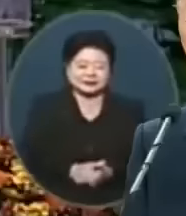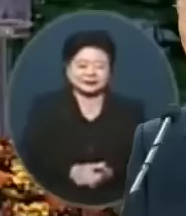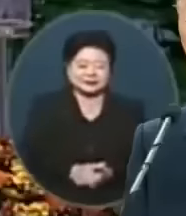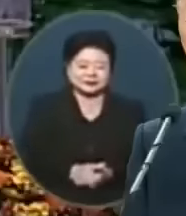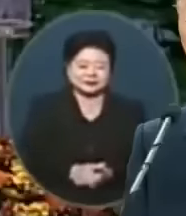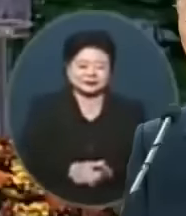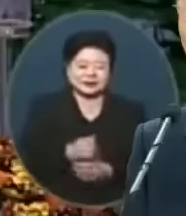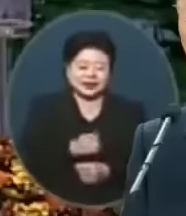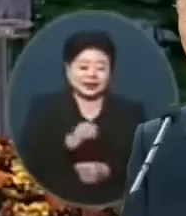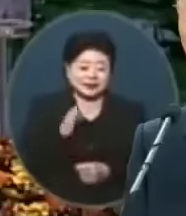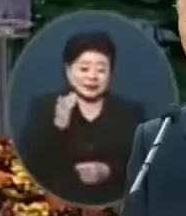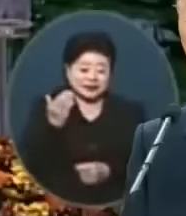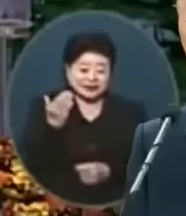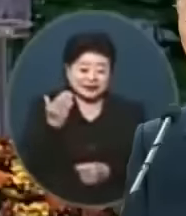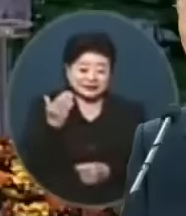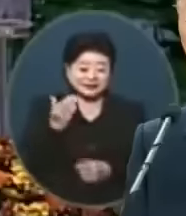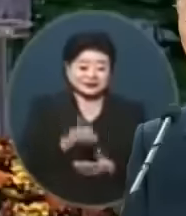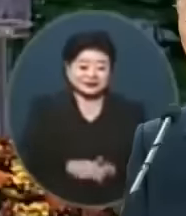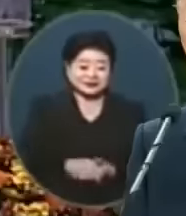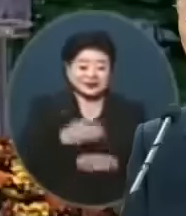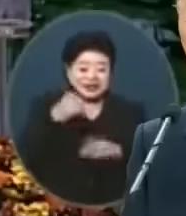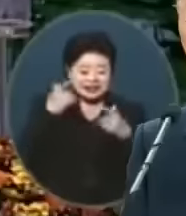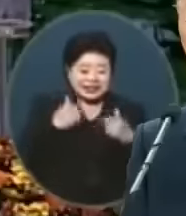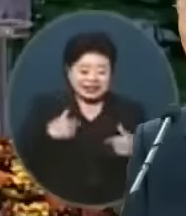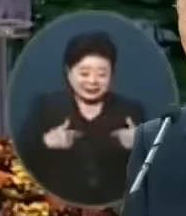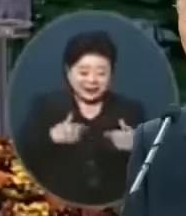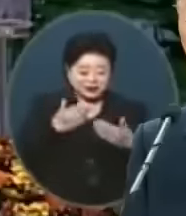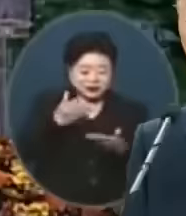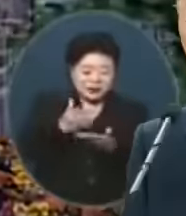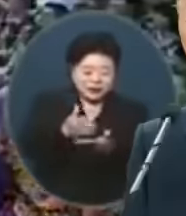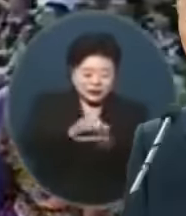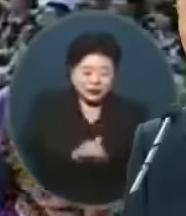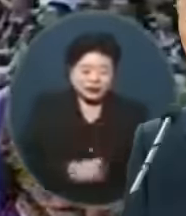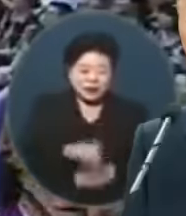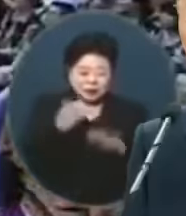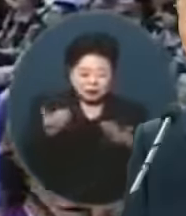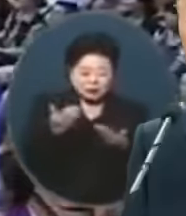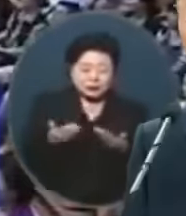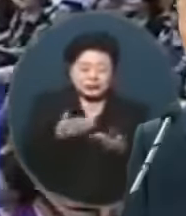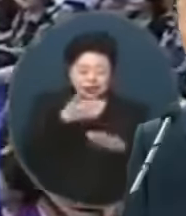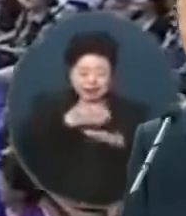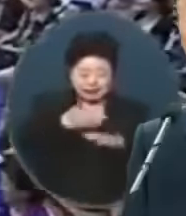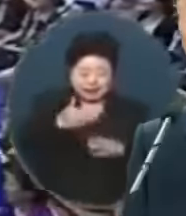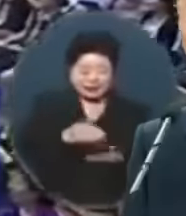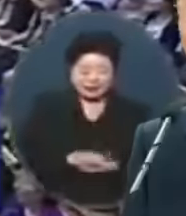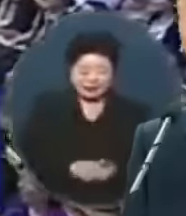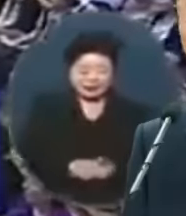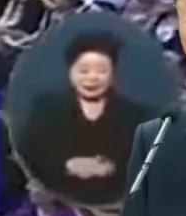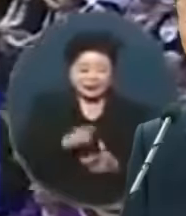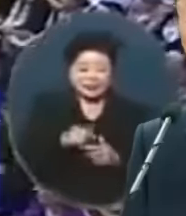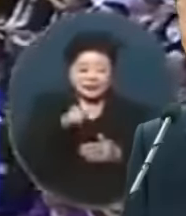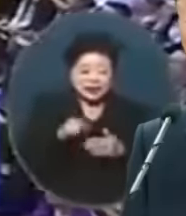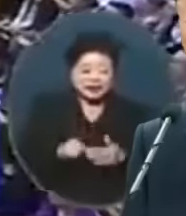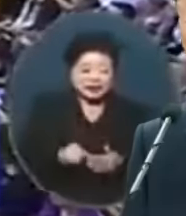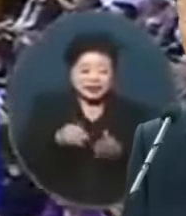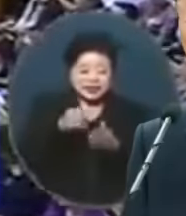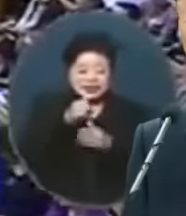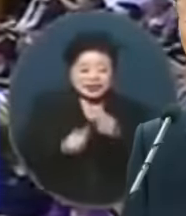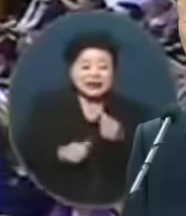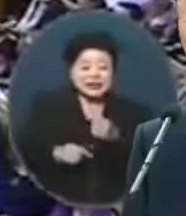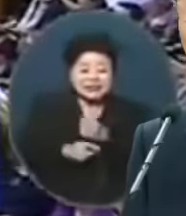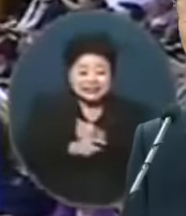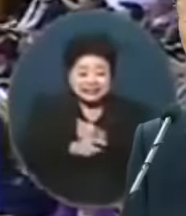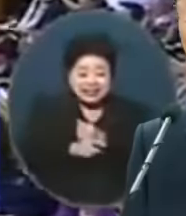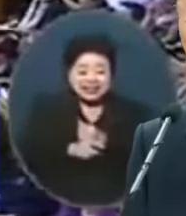해야 되는 것입니다. 항상 기뻐하라. 쉬지 말고 기도하라. 범사에 감사하라. 이것이 그리스도 예수 안에서 너희를 향하신 하나님의